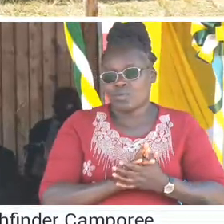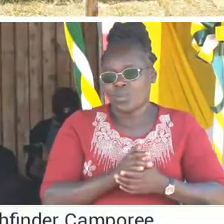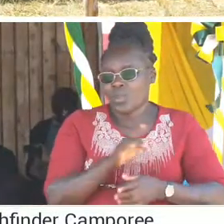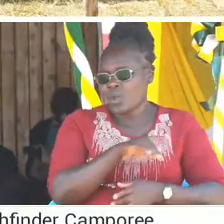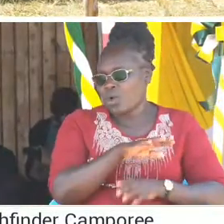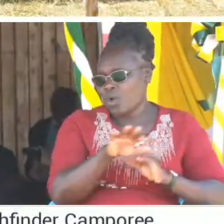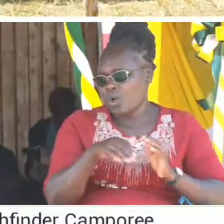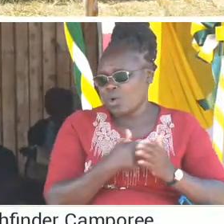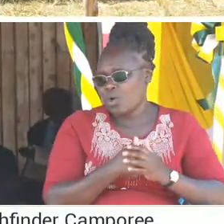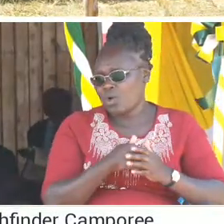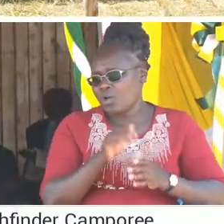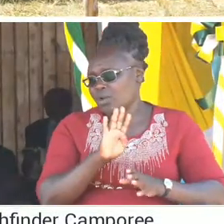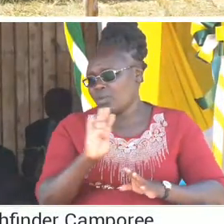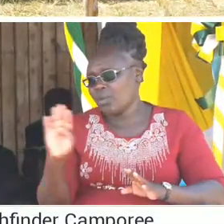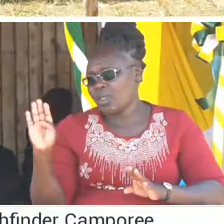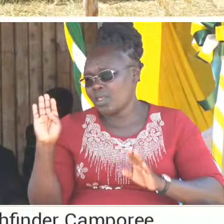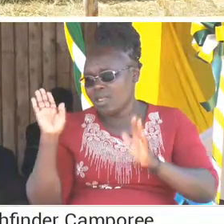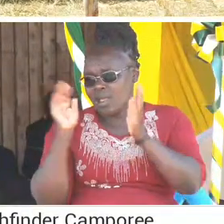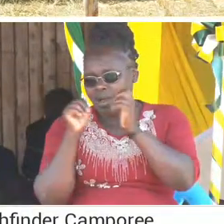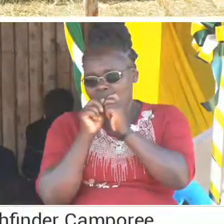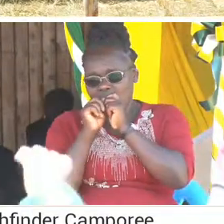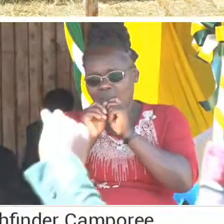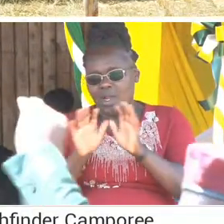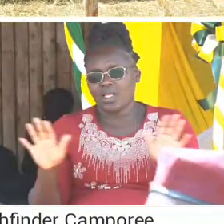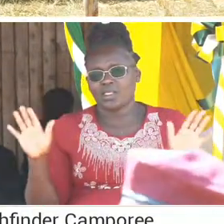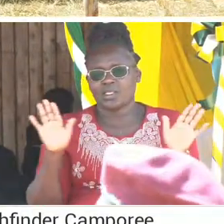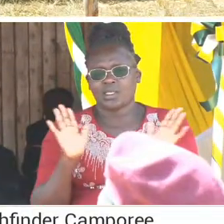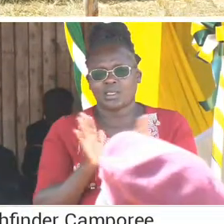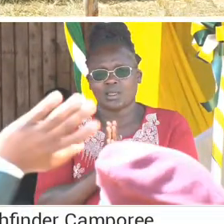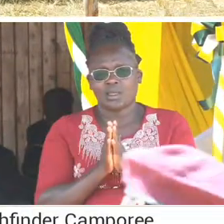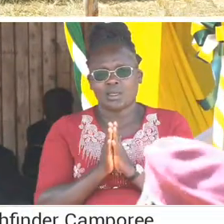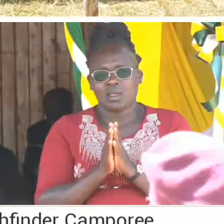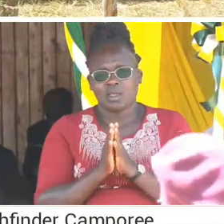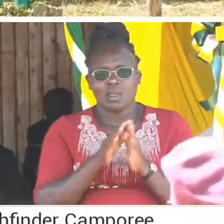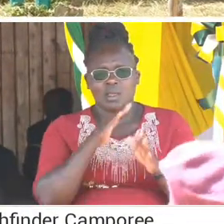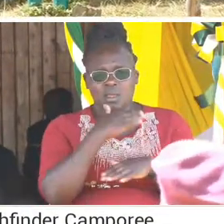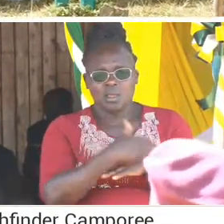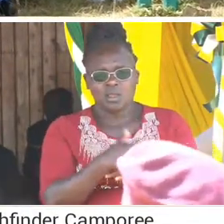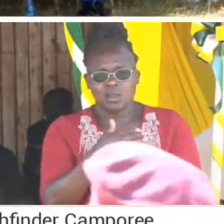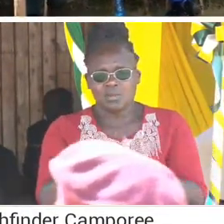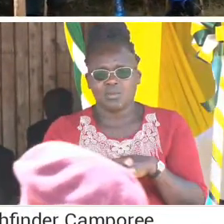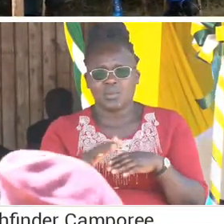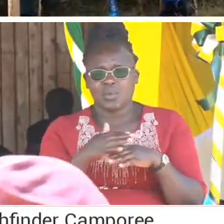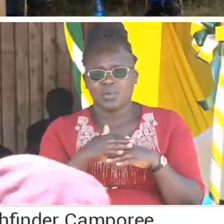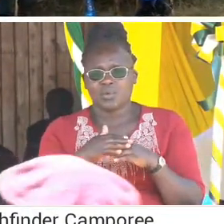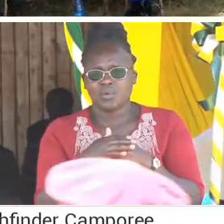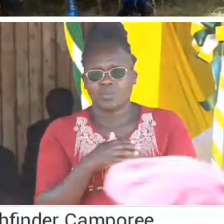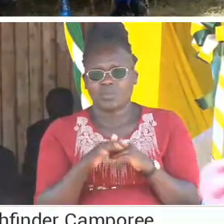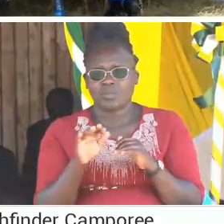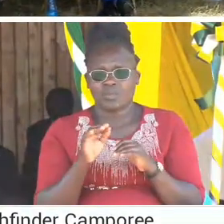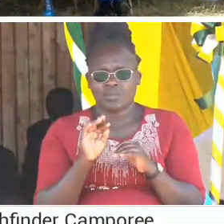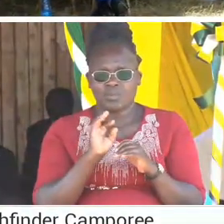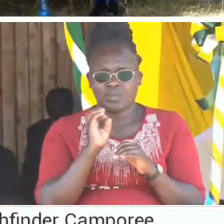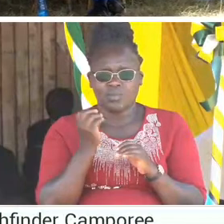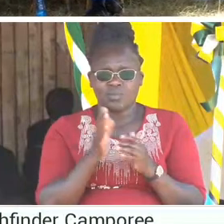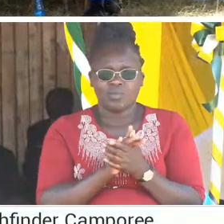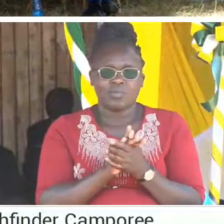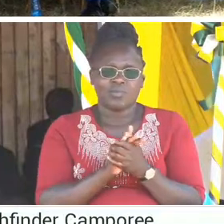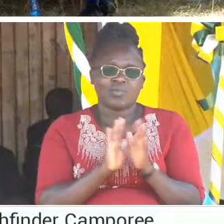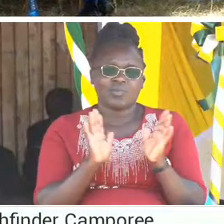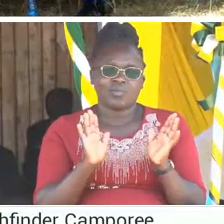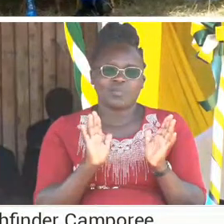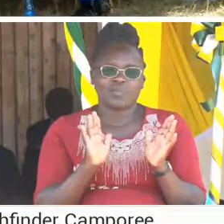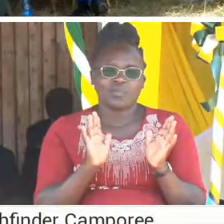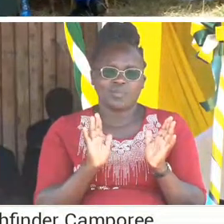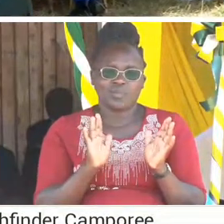baraka. Natamani kwa ajili ya mkutano huu majirani zetu wasiwe mapooza, wawe baraka. Lakini hapa anasema hiyo ni